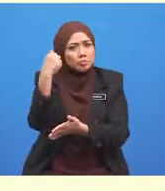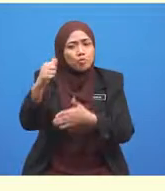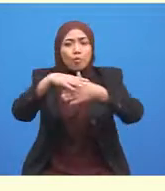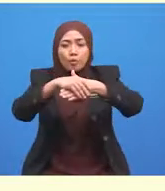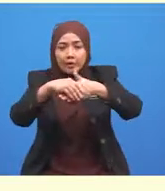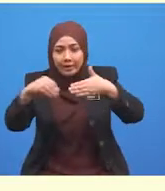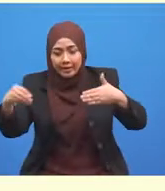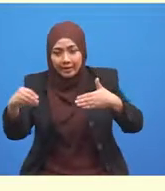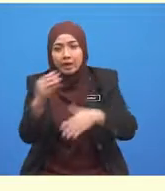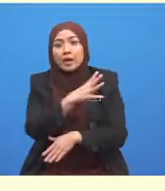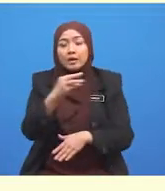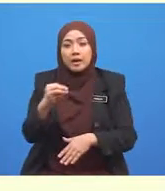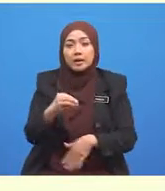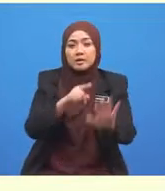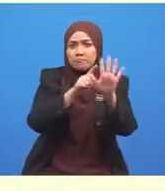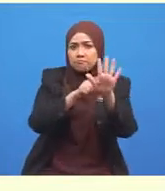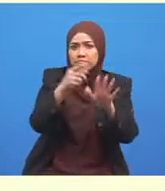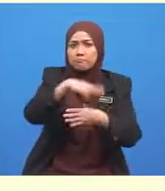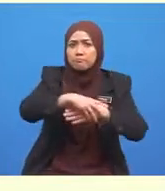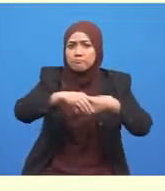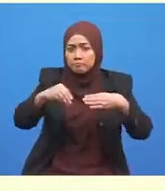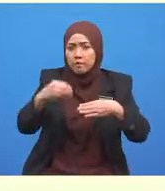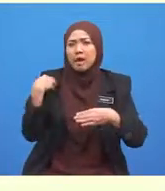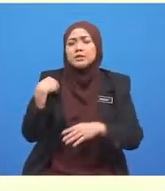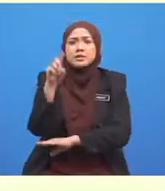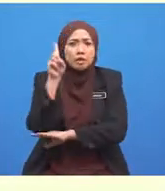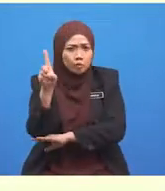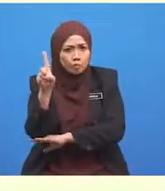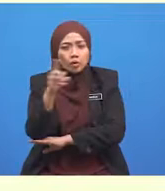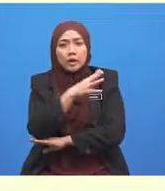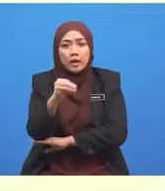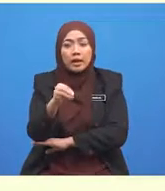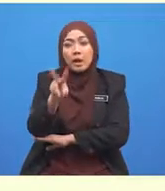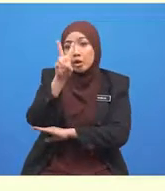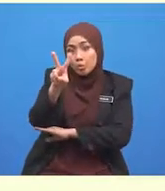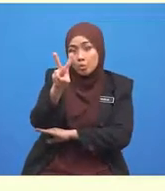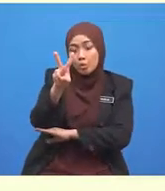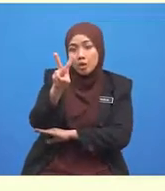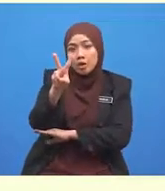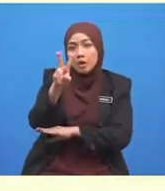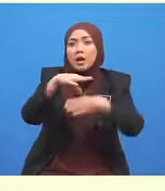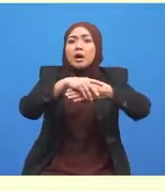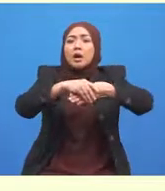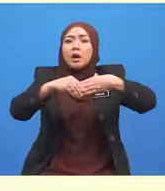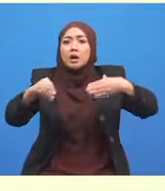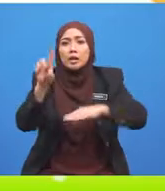sekeping wang kertas RM5 dan 2 keping wang kertas